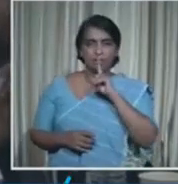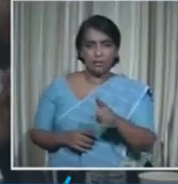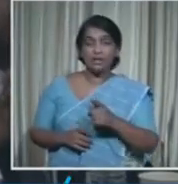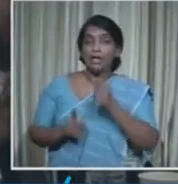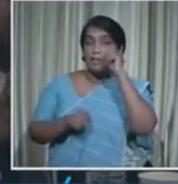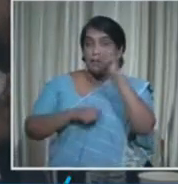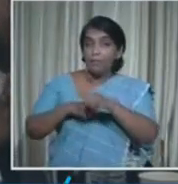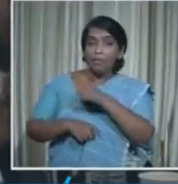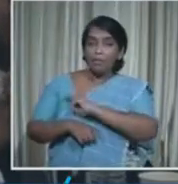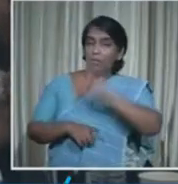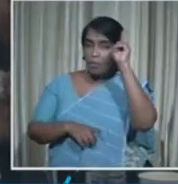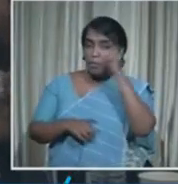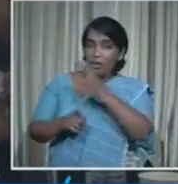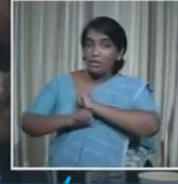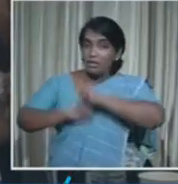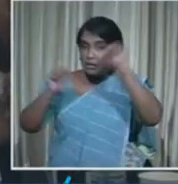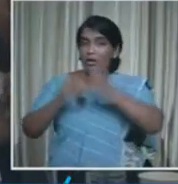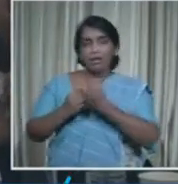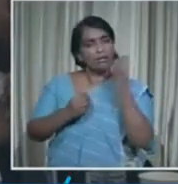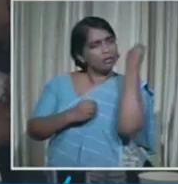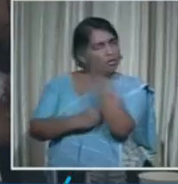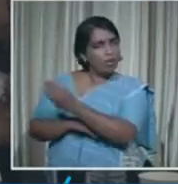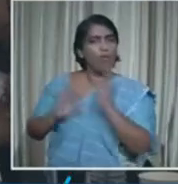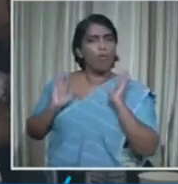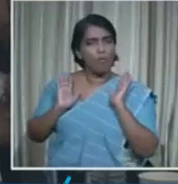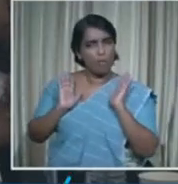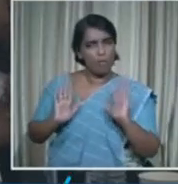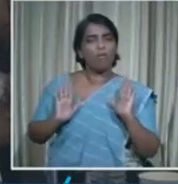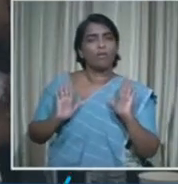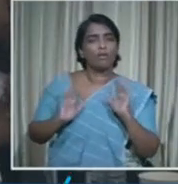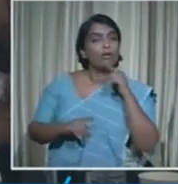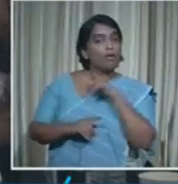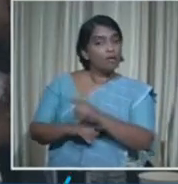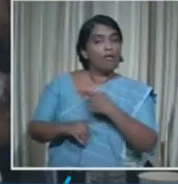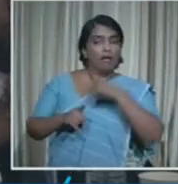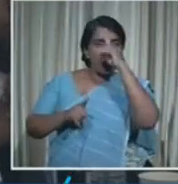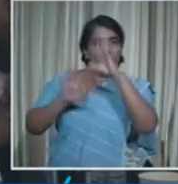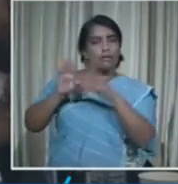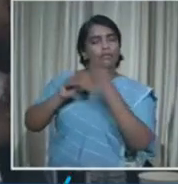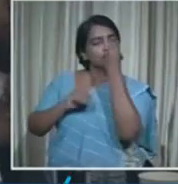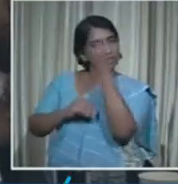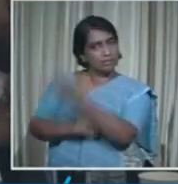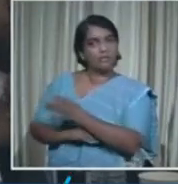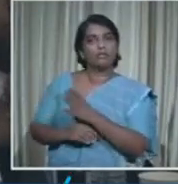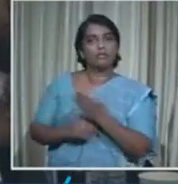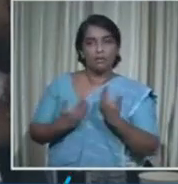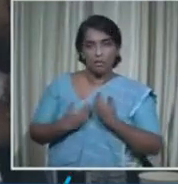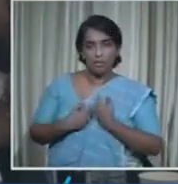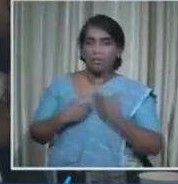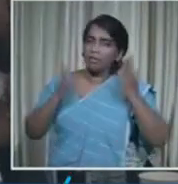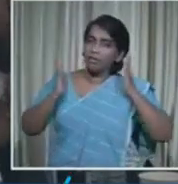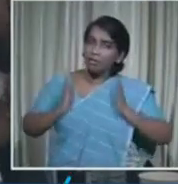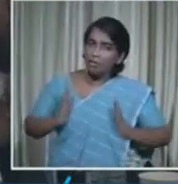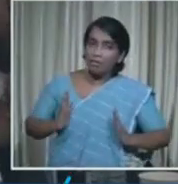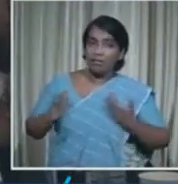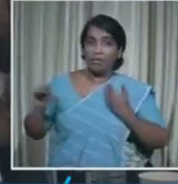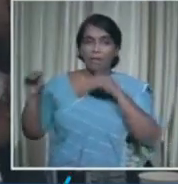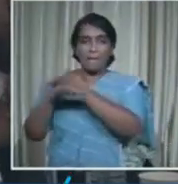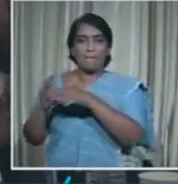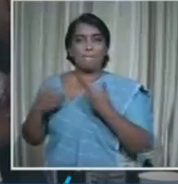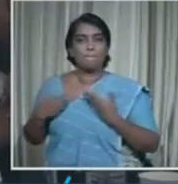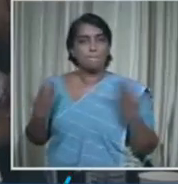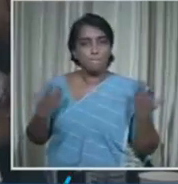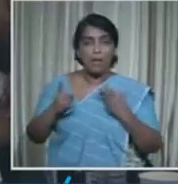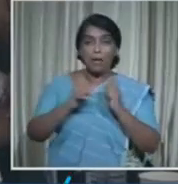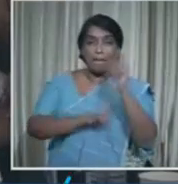ජනතා අරගලයට ජයග්‍රහණය ලැබිය යුතුමයි ඒකට අපි ආශිර්වාද කරනවා අපිට ශාරීරික වේතන ඉන්න බැරි වුණත්